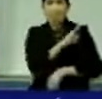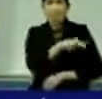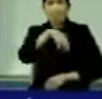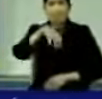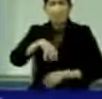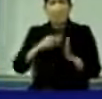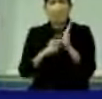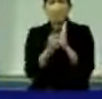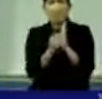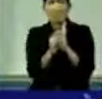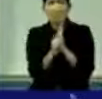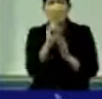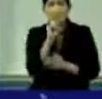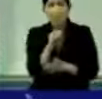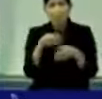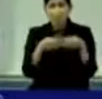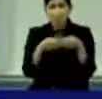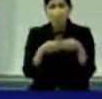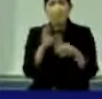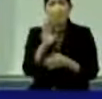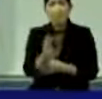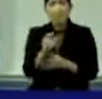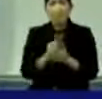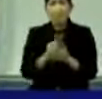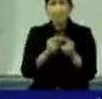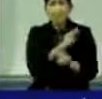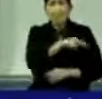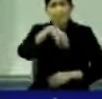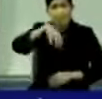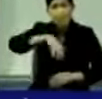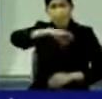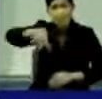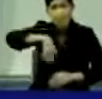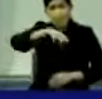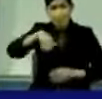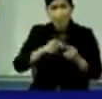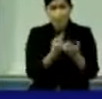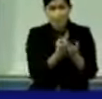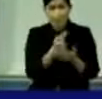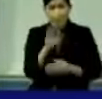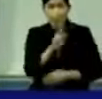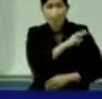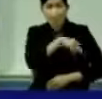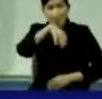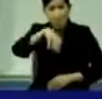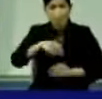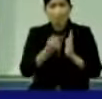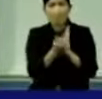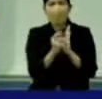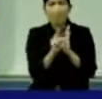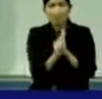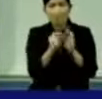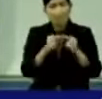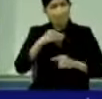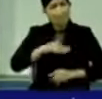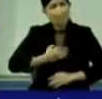ดิตถ์เนี่ยบอกว่าทีมลูกพระยาพิชัยดับหักแล้วก็หลวงพ่อเพชร3เนี่ยนะฮะตัวแทนโรงพยาบาลอุตรดิตถ์ทุกคนมีความภูมิใจนะ